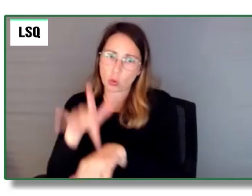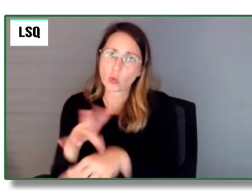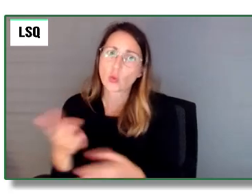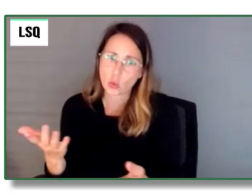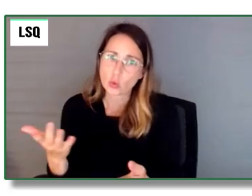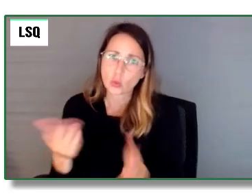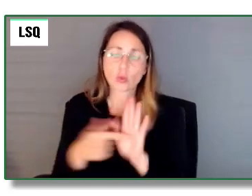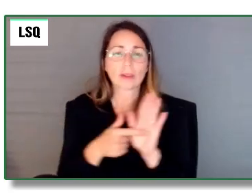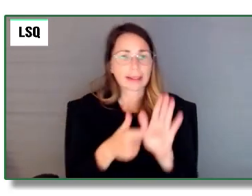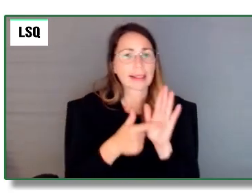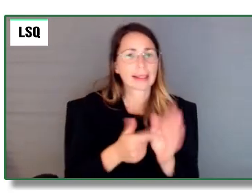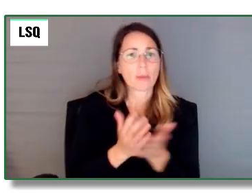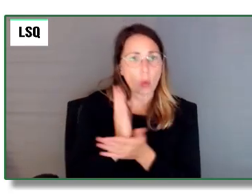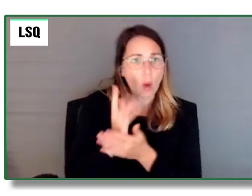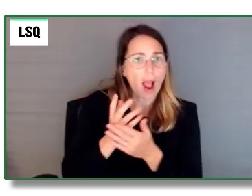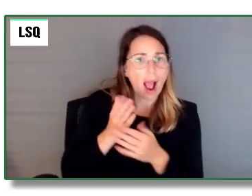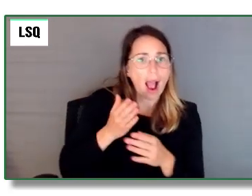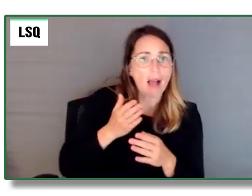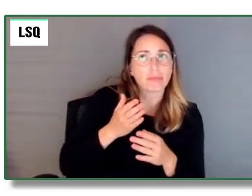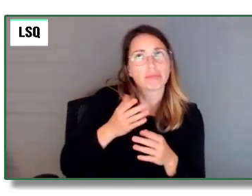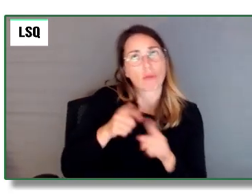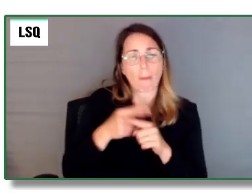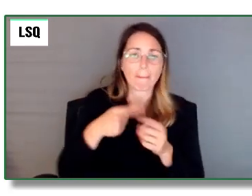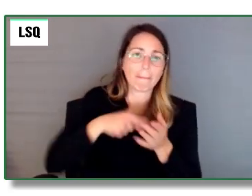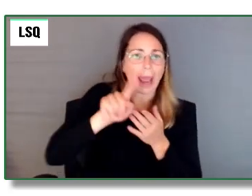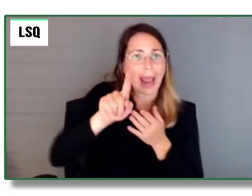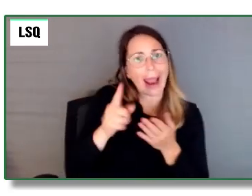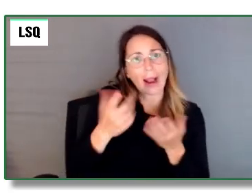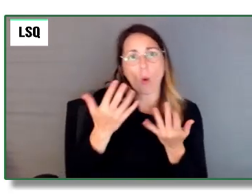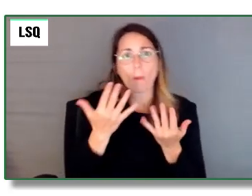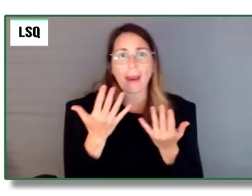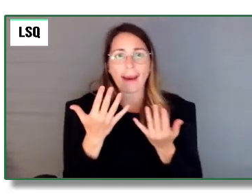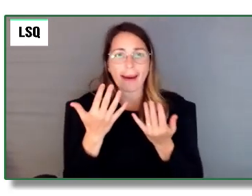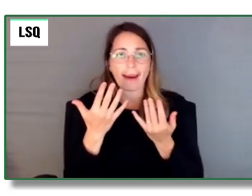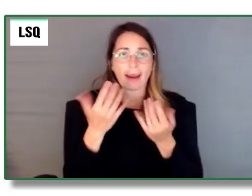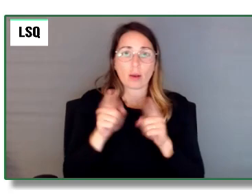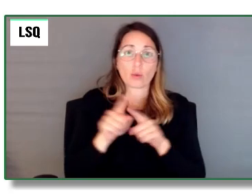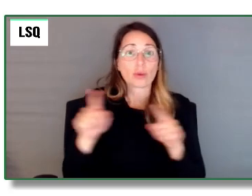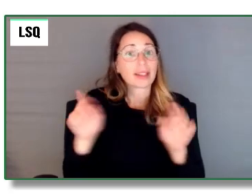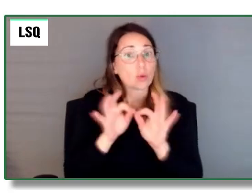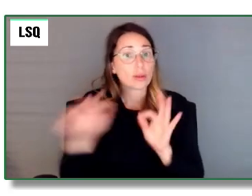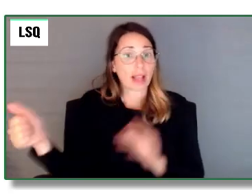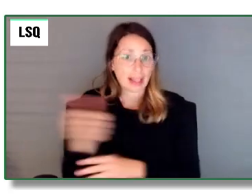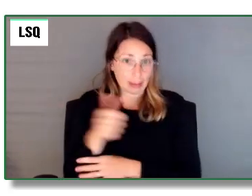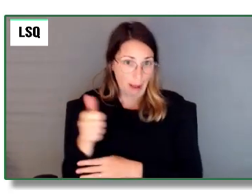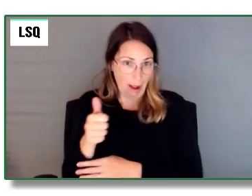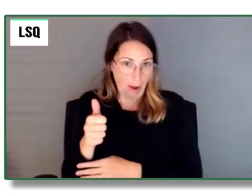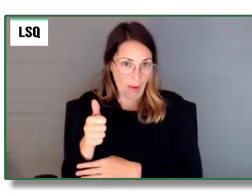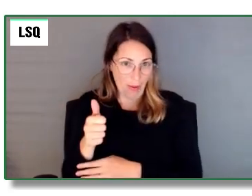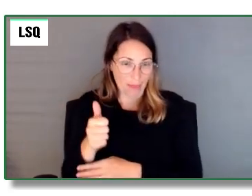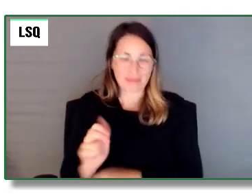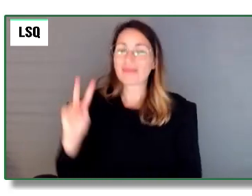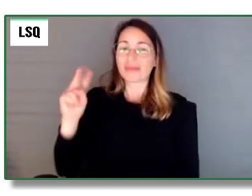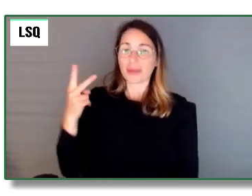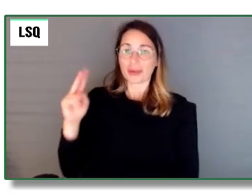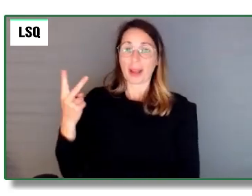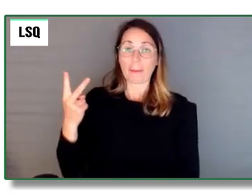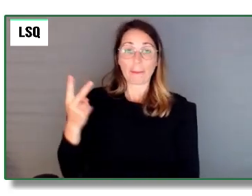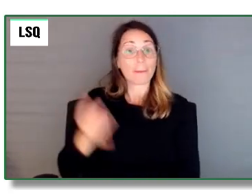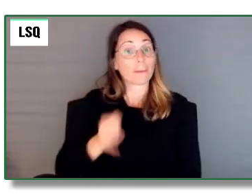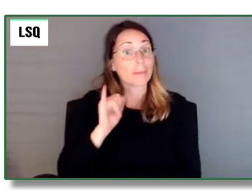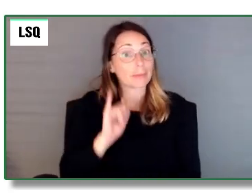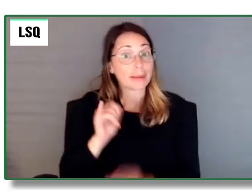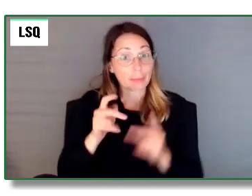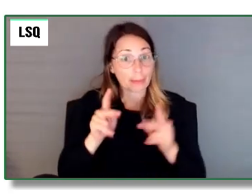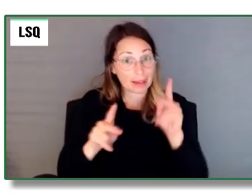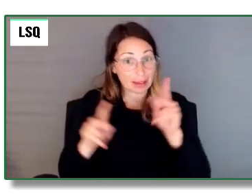droits d'entrée, mais les coûts du transport également. Numéro 2, les gens qui veulent se rendre à des parcs veulent y